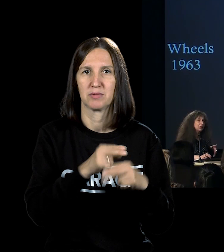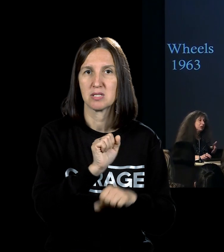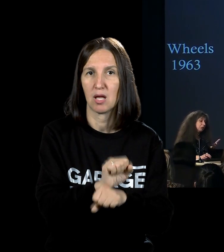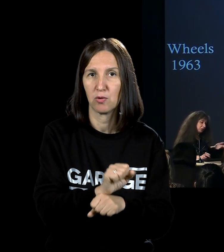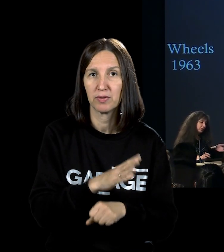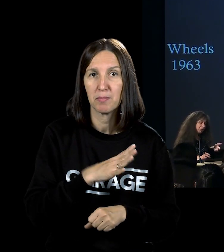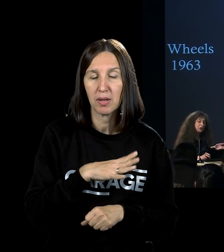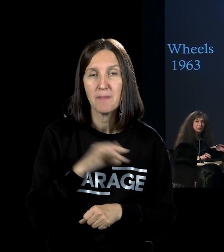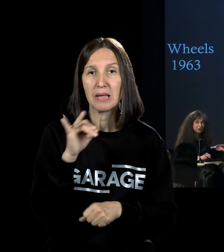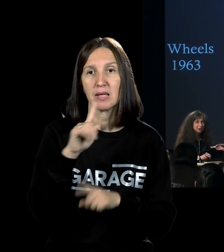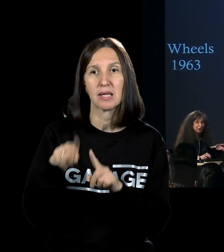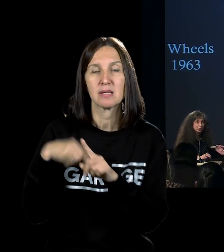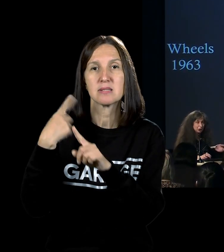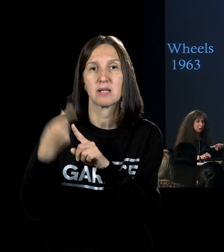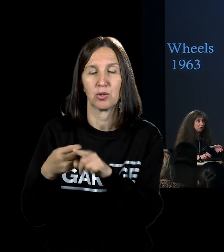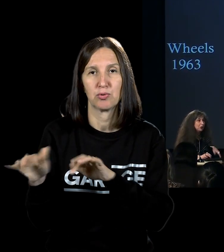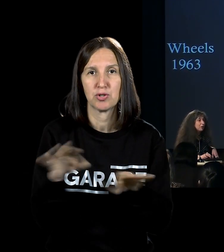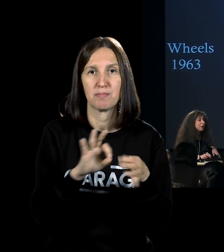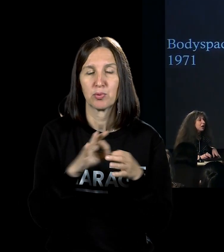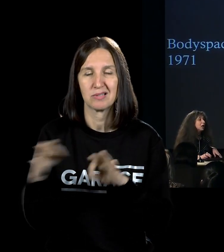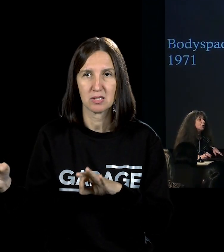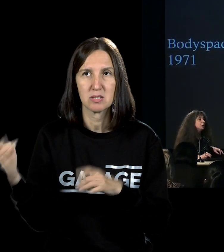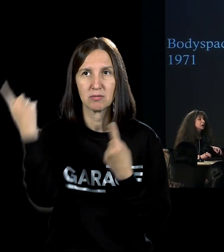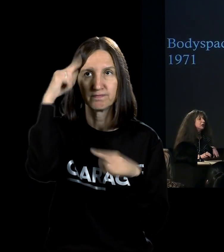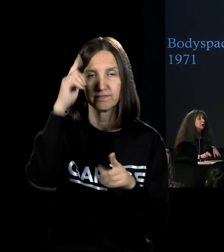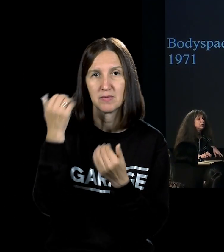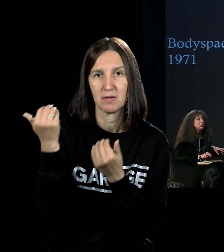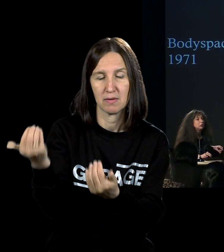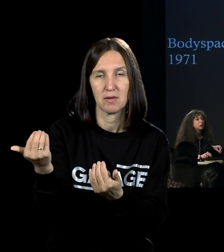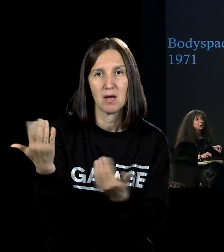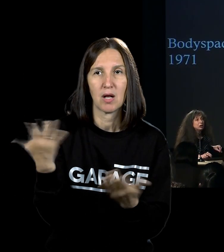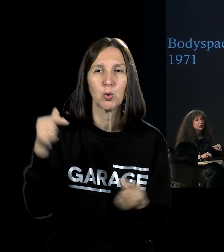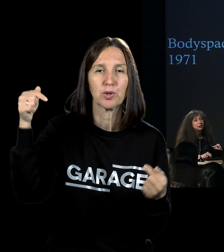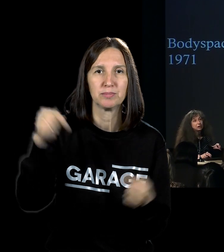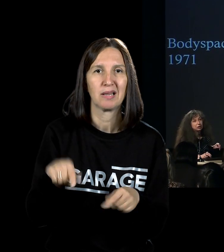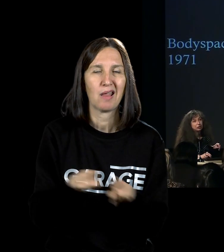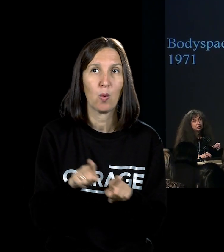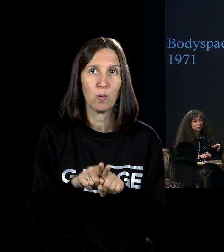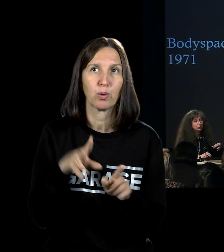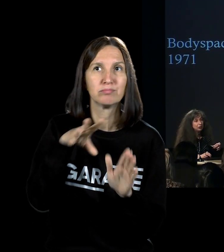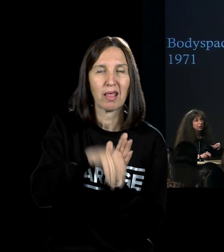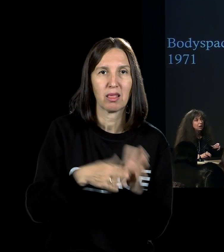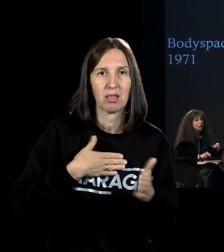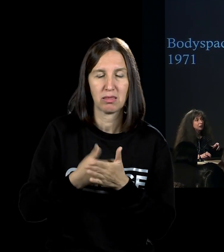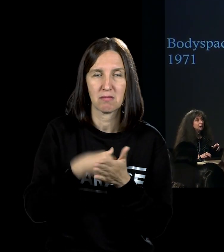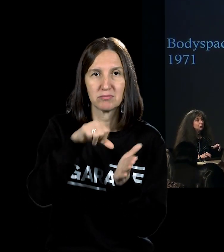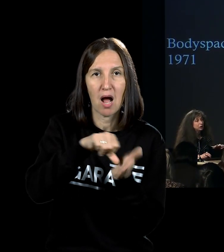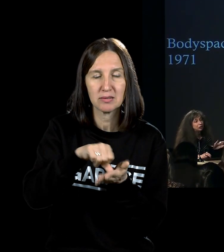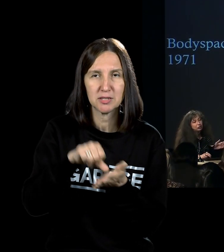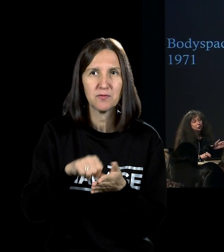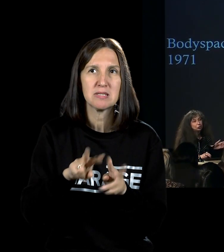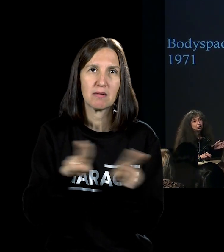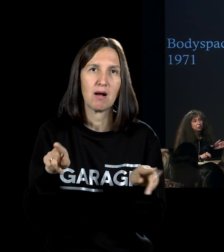некие такие гимнастические снаряды уже для публики, он делает в галерее Тейт в Лондоне, где